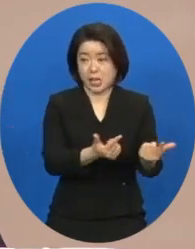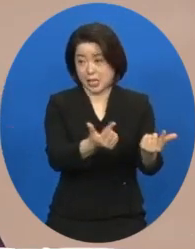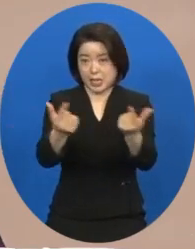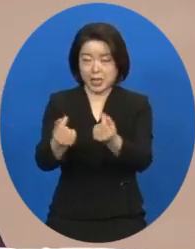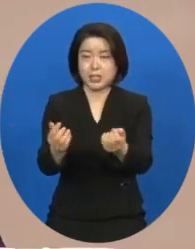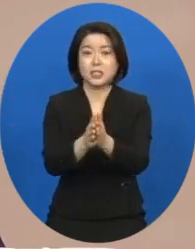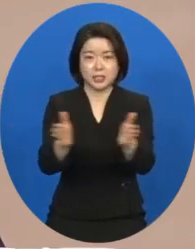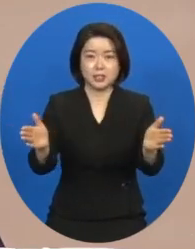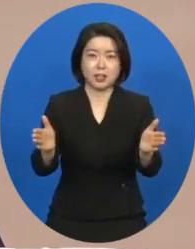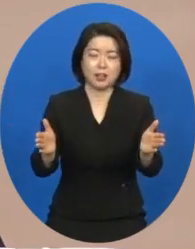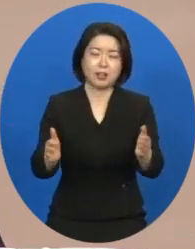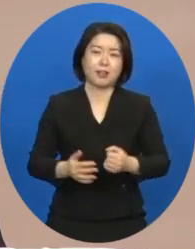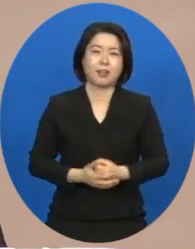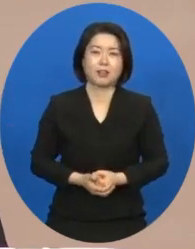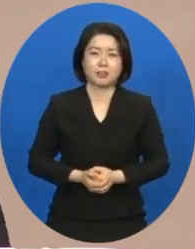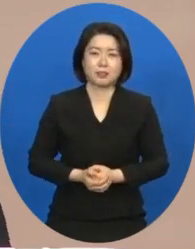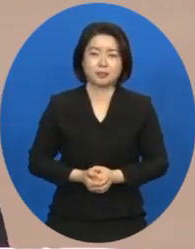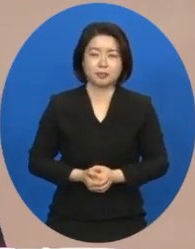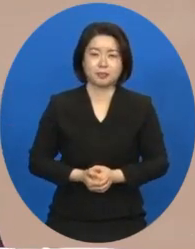시작했어요.